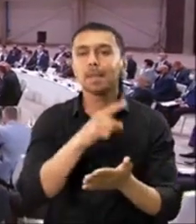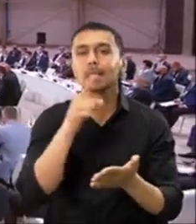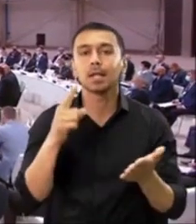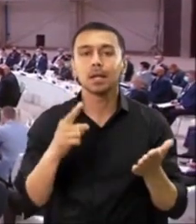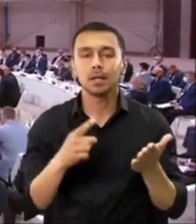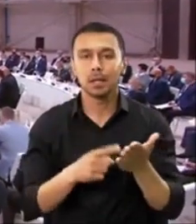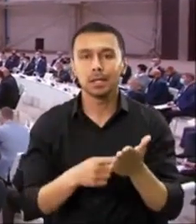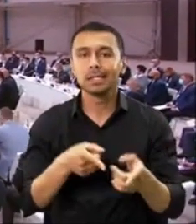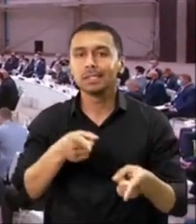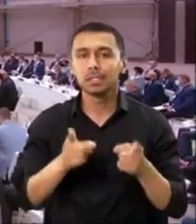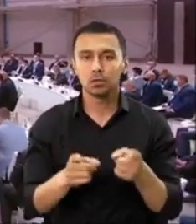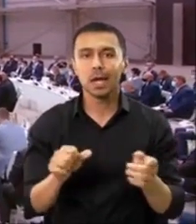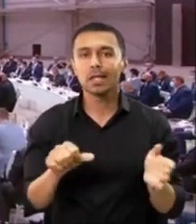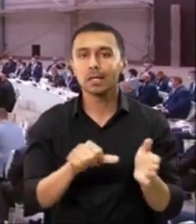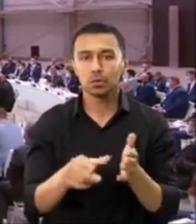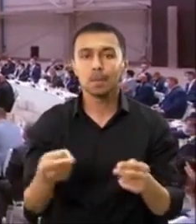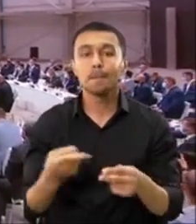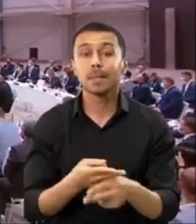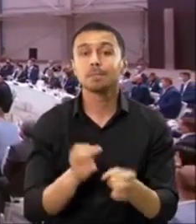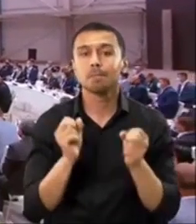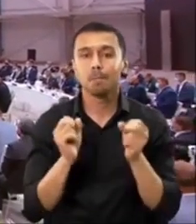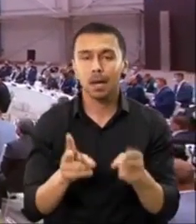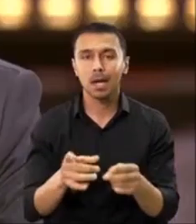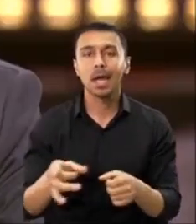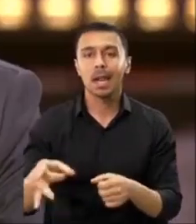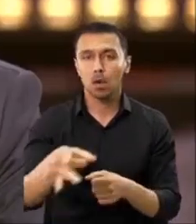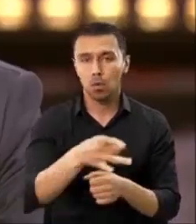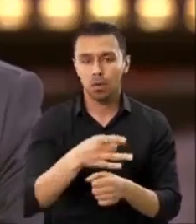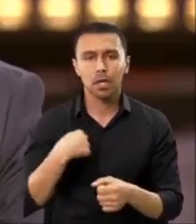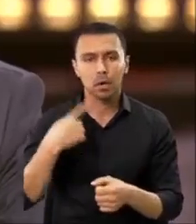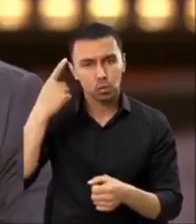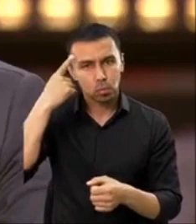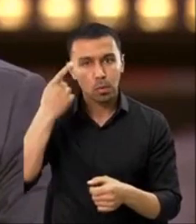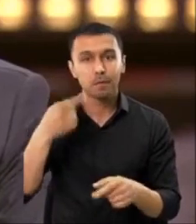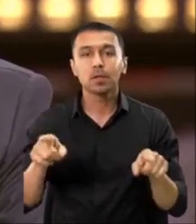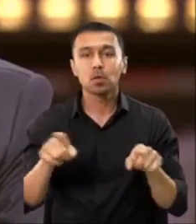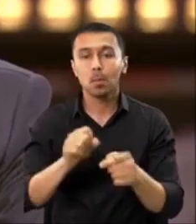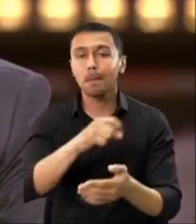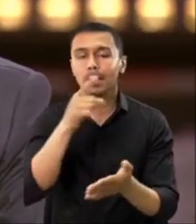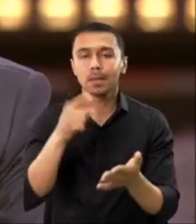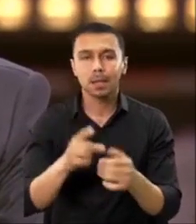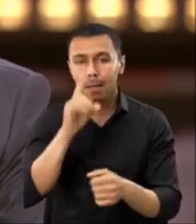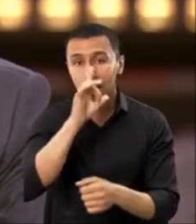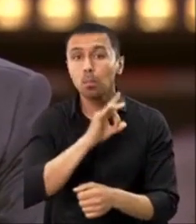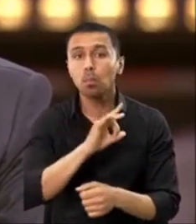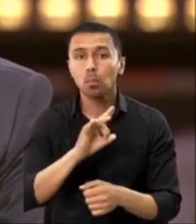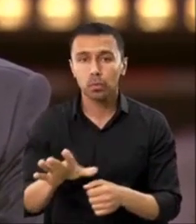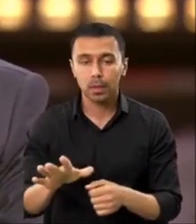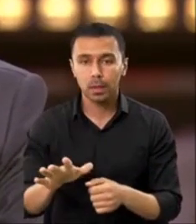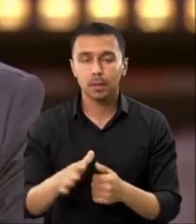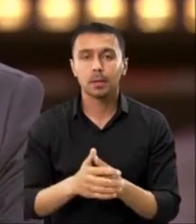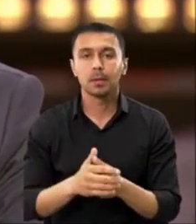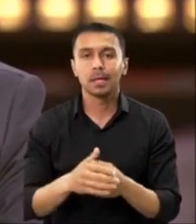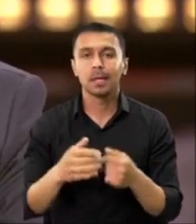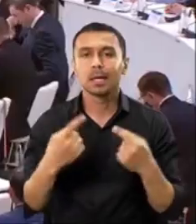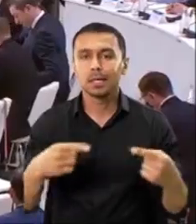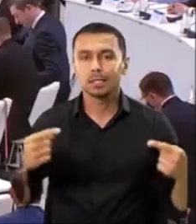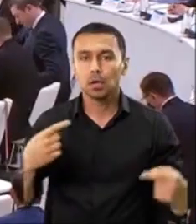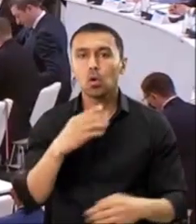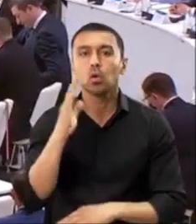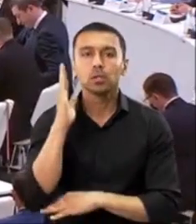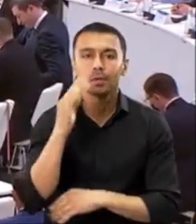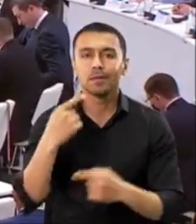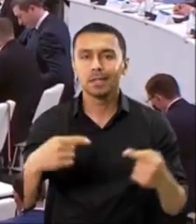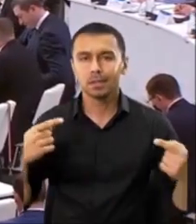дійсно енергетичної безпеці регіонів, я думаю, в такому питанні не буде різних голосів, різноголосся